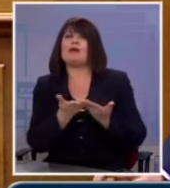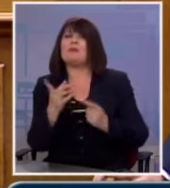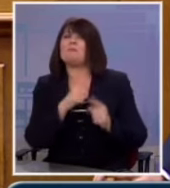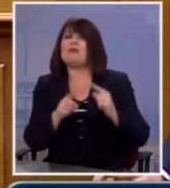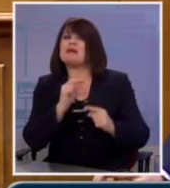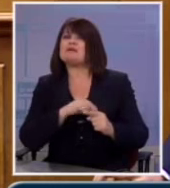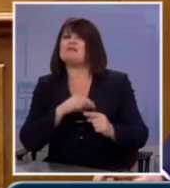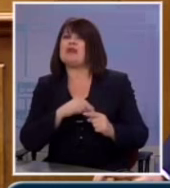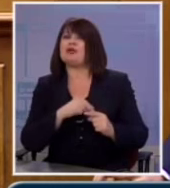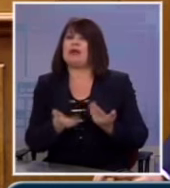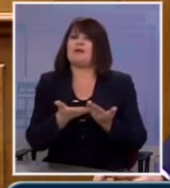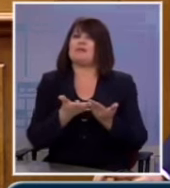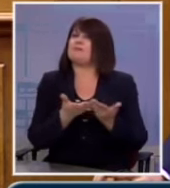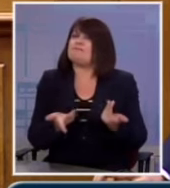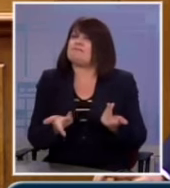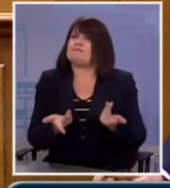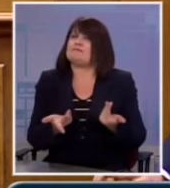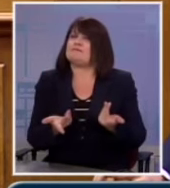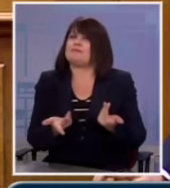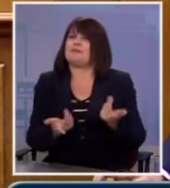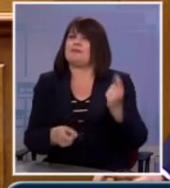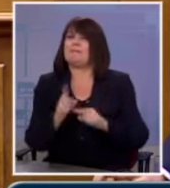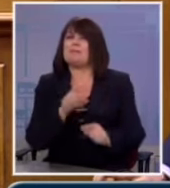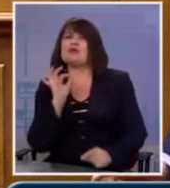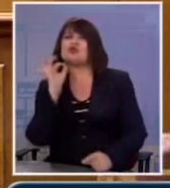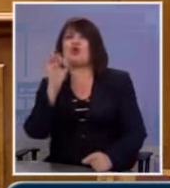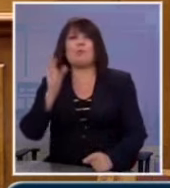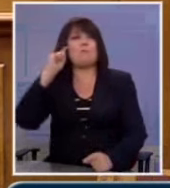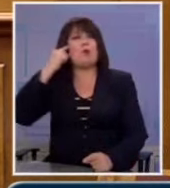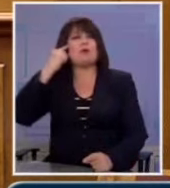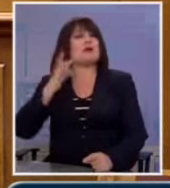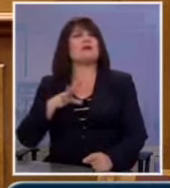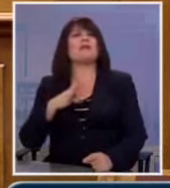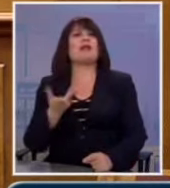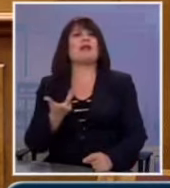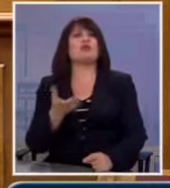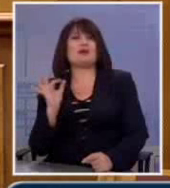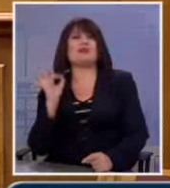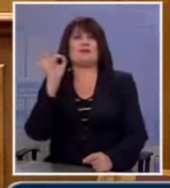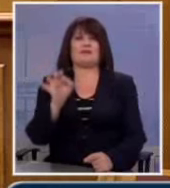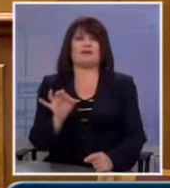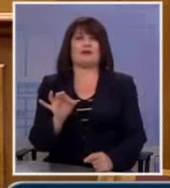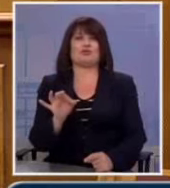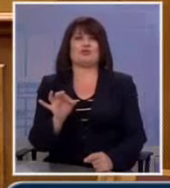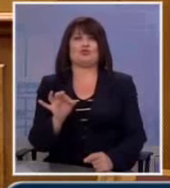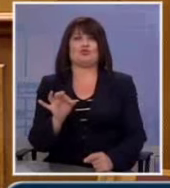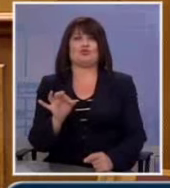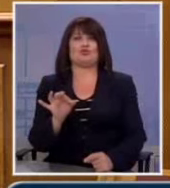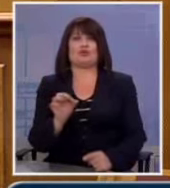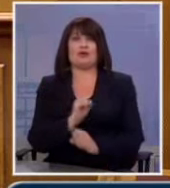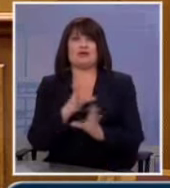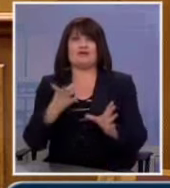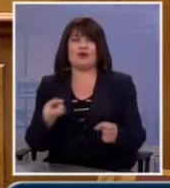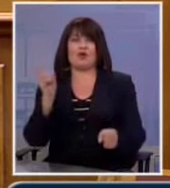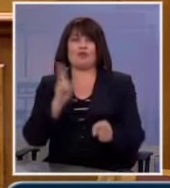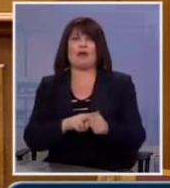ποια συμφέροντα εξυπηρετούν, ποιες σκοπιμότητες εξυπηρετούν αυτοί που θέλουν να οδηγήσουν σε ξαφνικό θάνατο